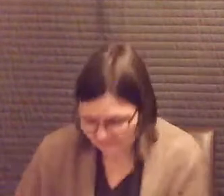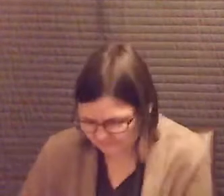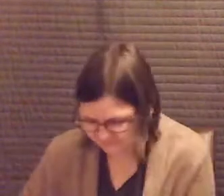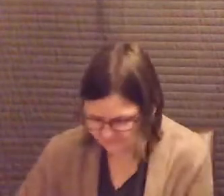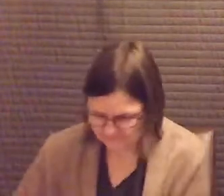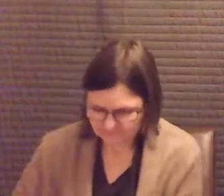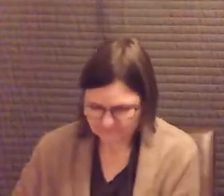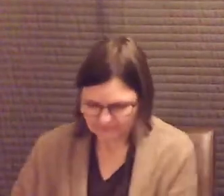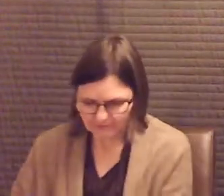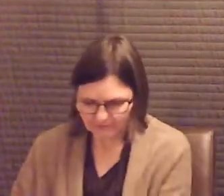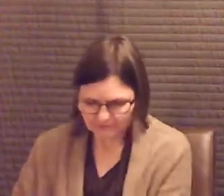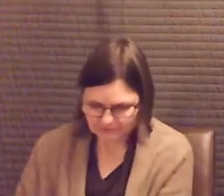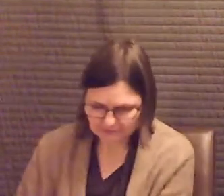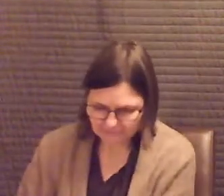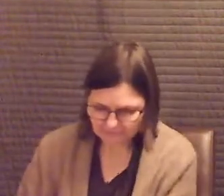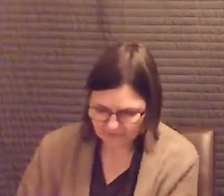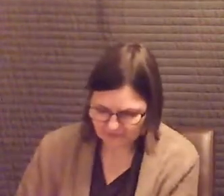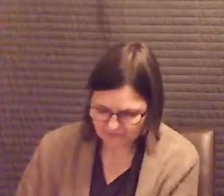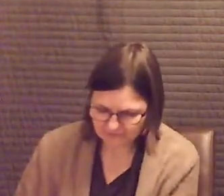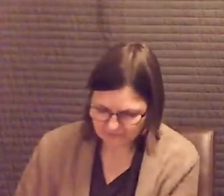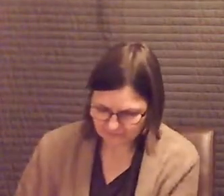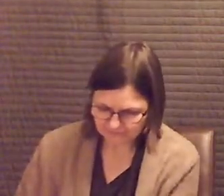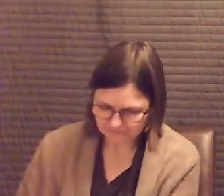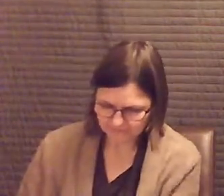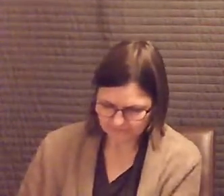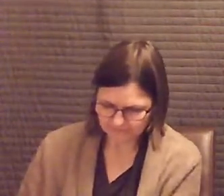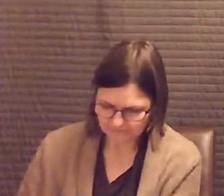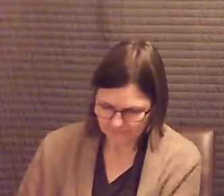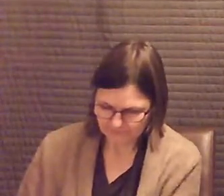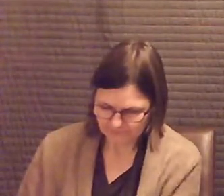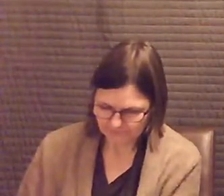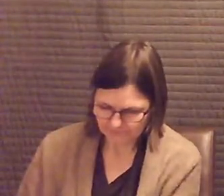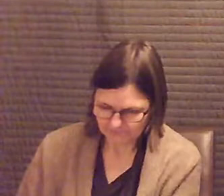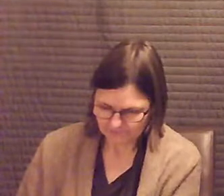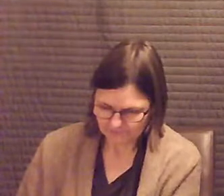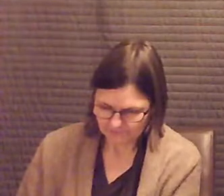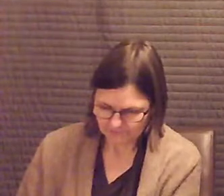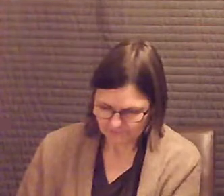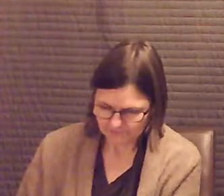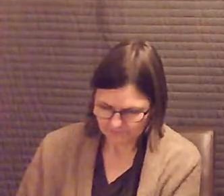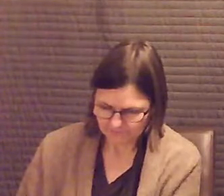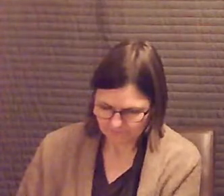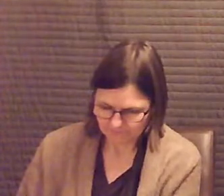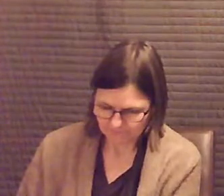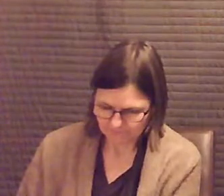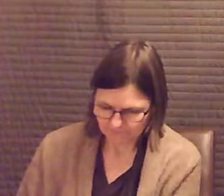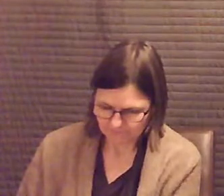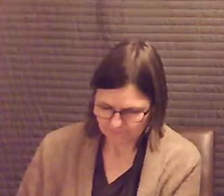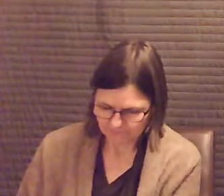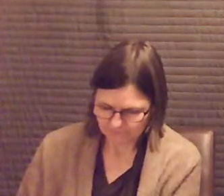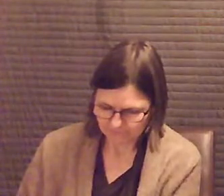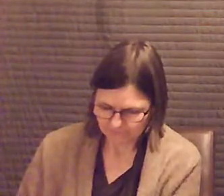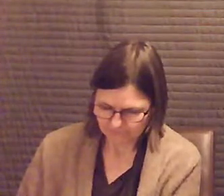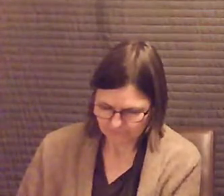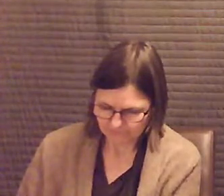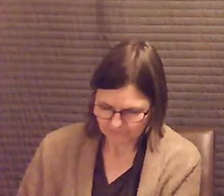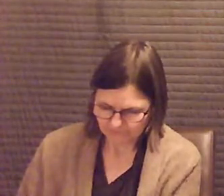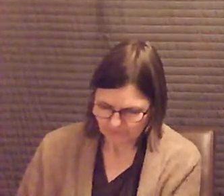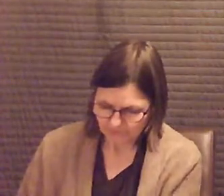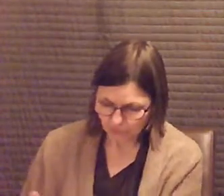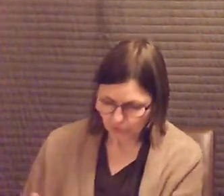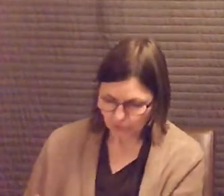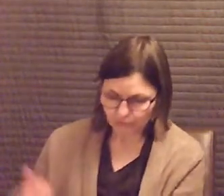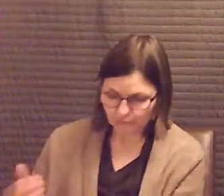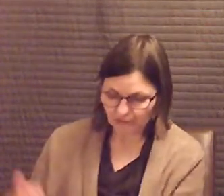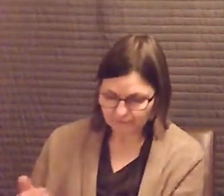en na dit alles moeten doen ze gaat dit is 2 keer naar de lessen van de chief broeders als om mijn publiek mijn ja